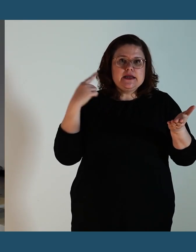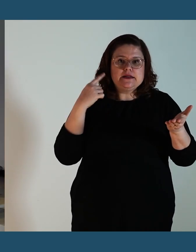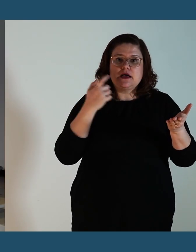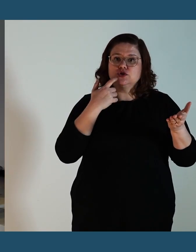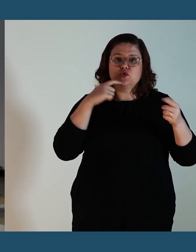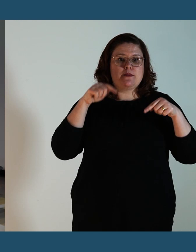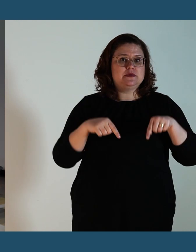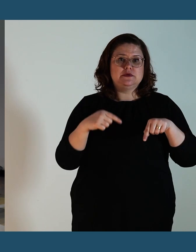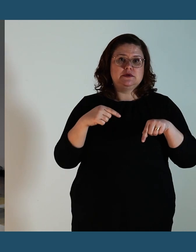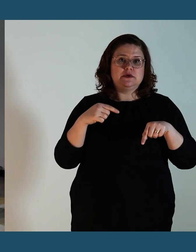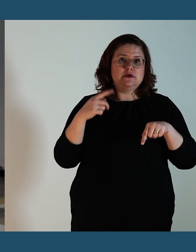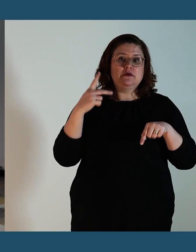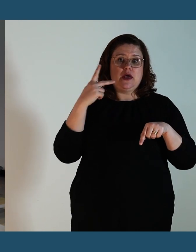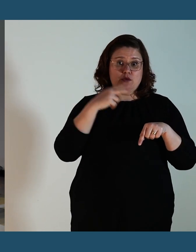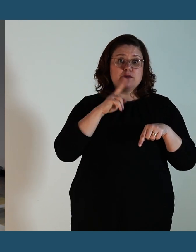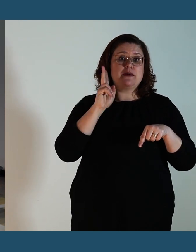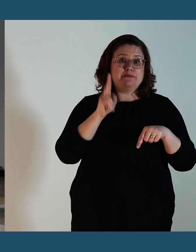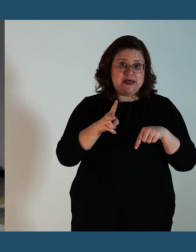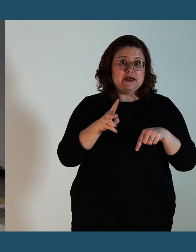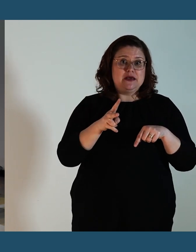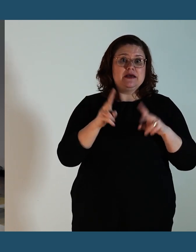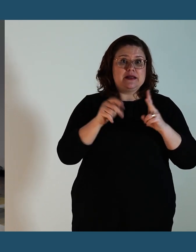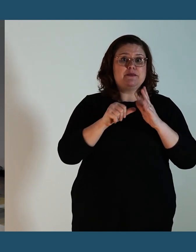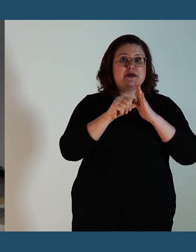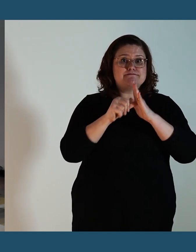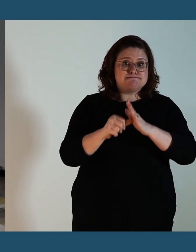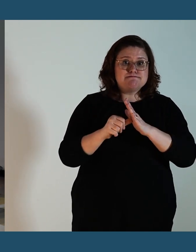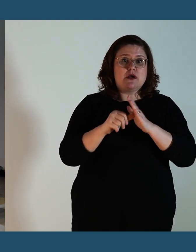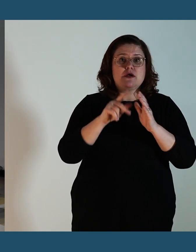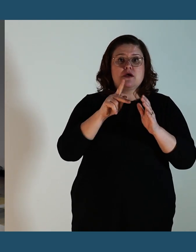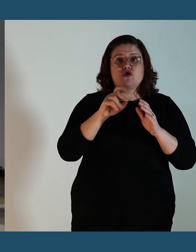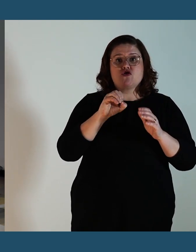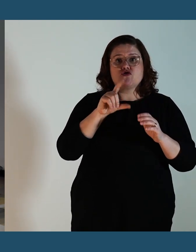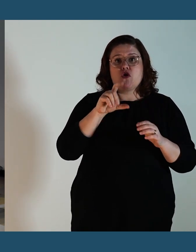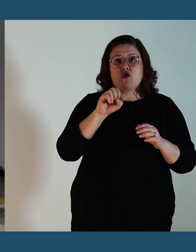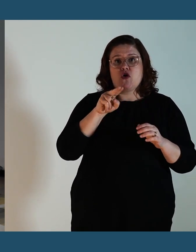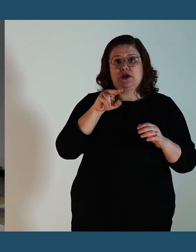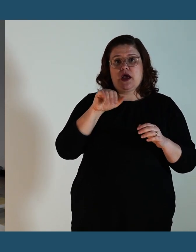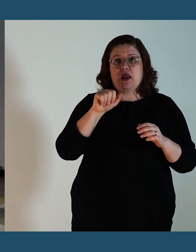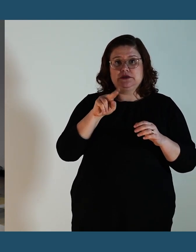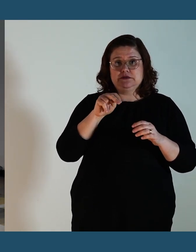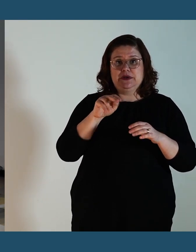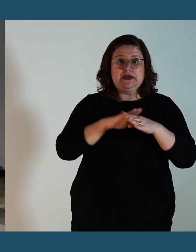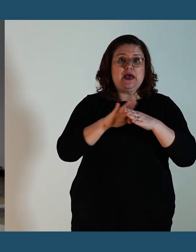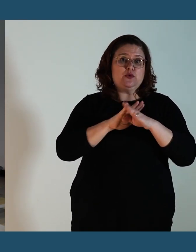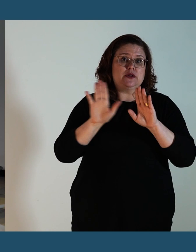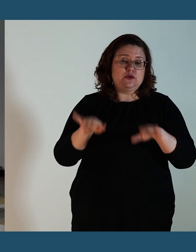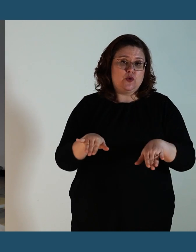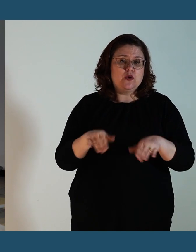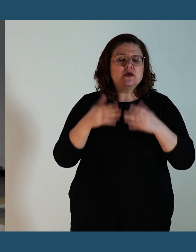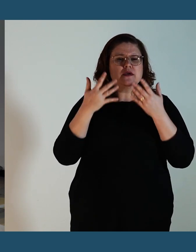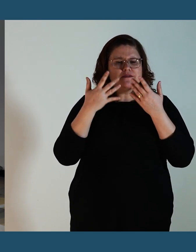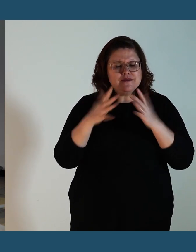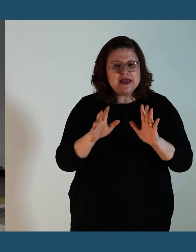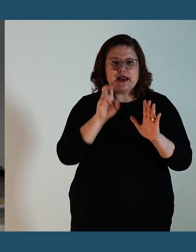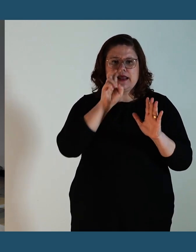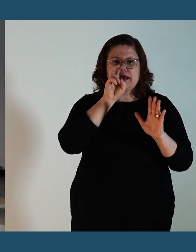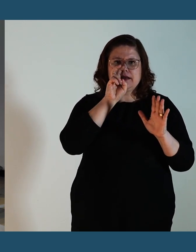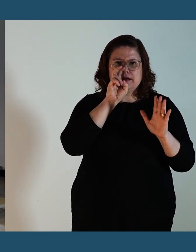tunnisteta sitä, että meilläkin tätä kolonialismia on harrastettu, harjoitettu ja se, että se näkyy vielä todella paljon